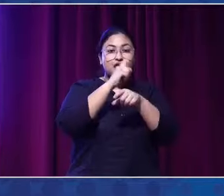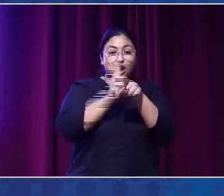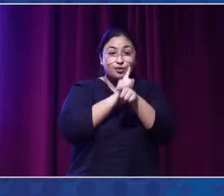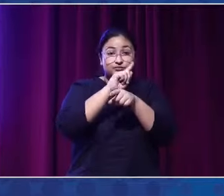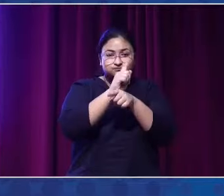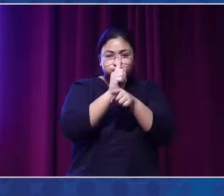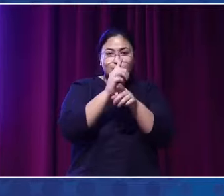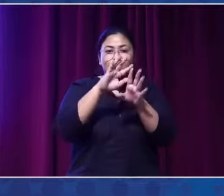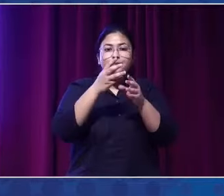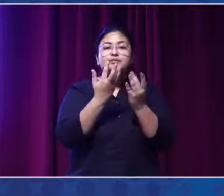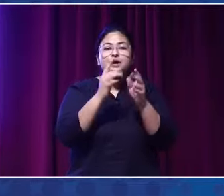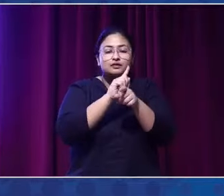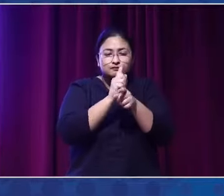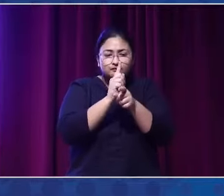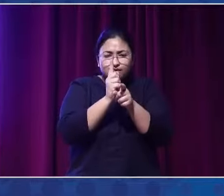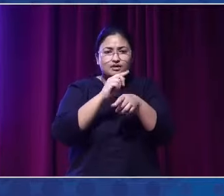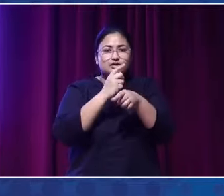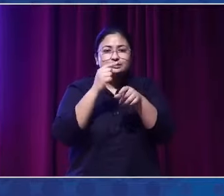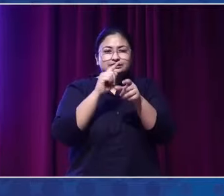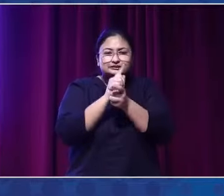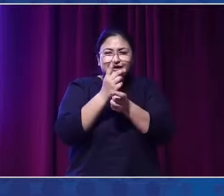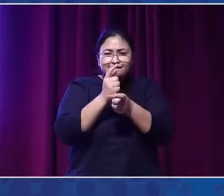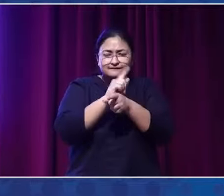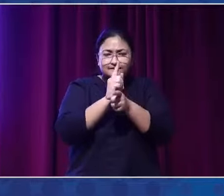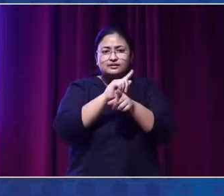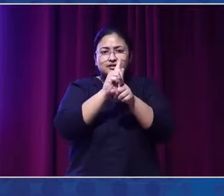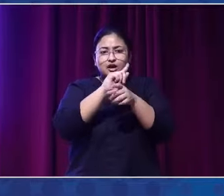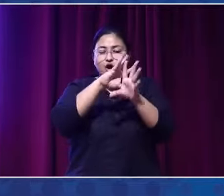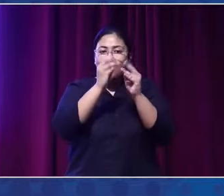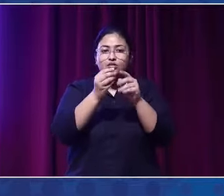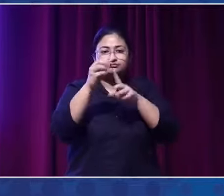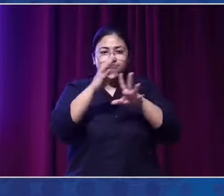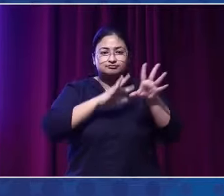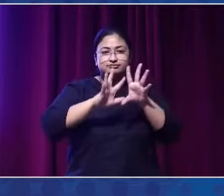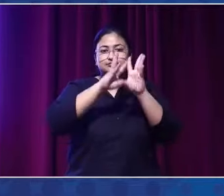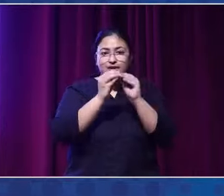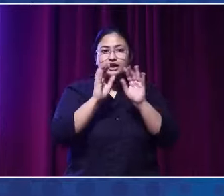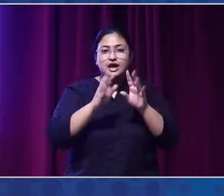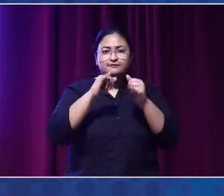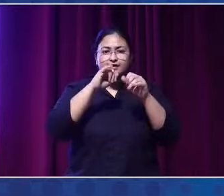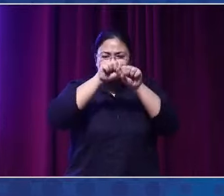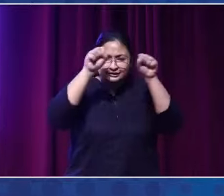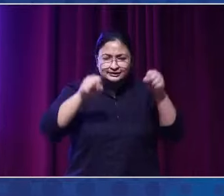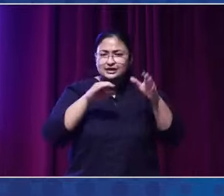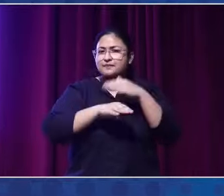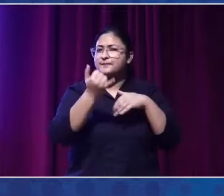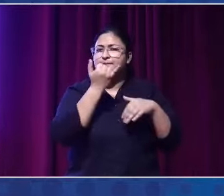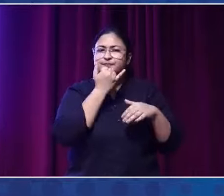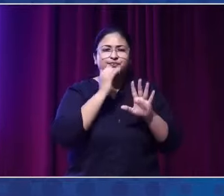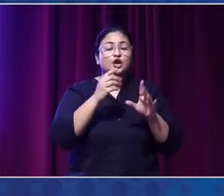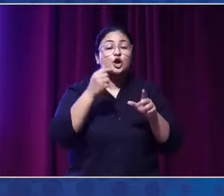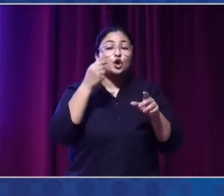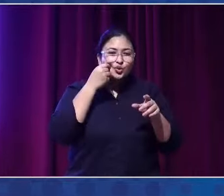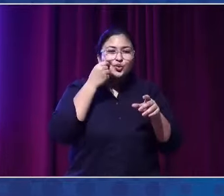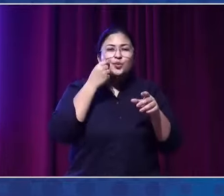दैट प्रोसीजर एंटायर इलेक्शन प्रोसेस. सो वी वांट टू से सिस्टमिक कोई प्रॉब्लम नहीं हो सकती. ह्यूमन प्रॉब्लम किसी से भी हो सकती है, आपके